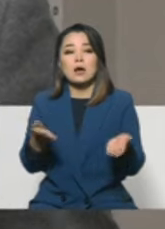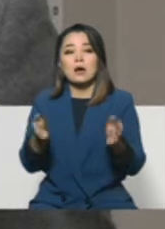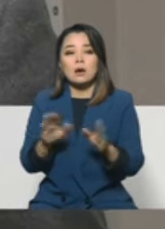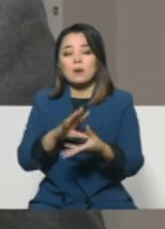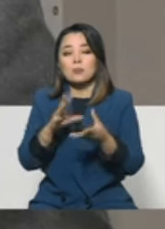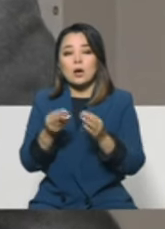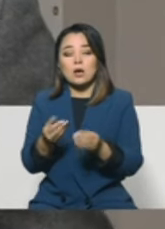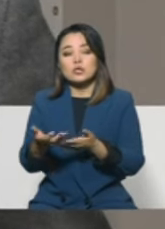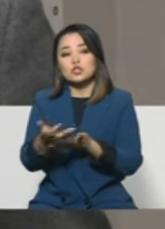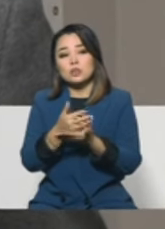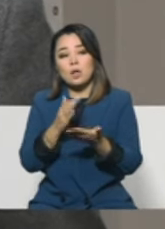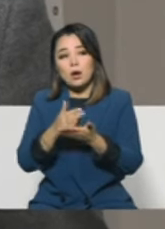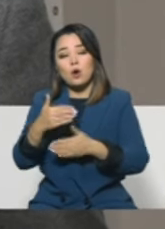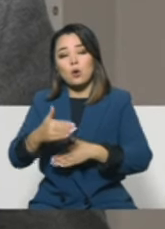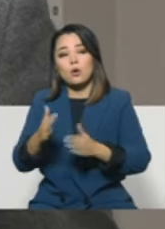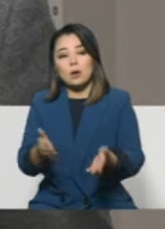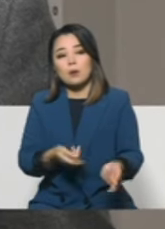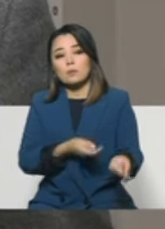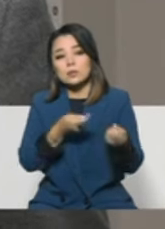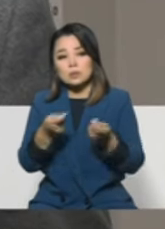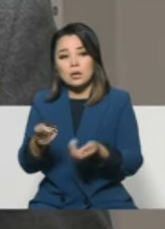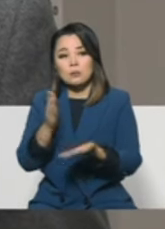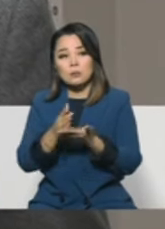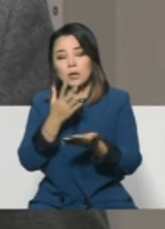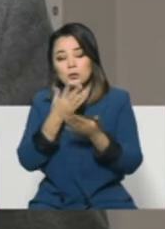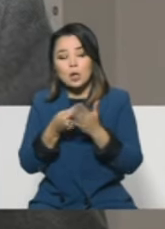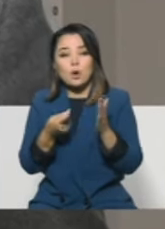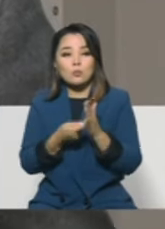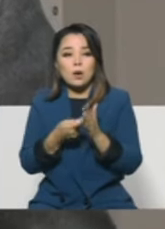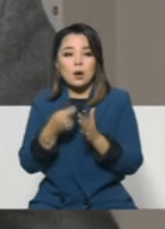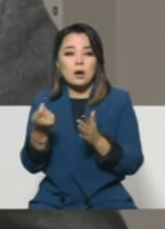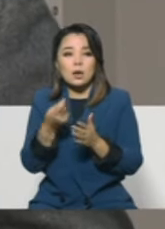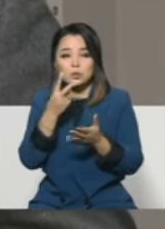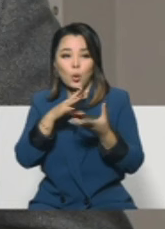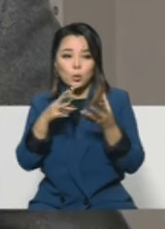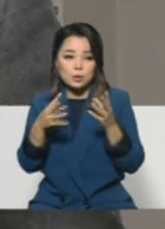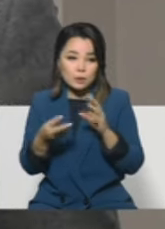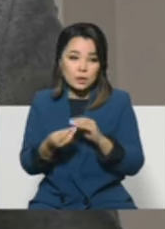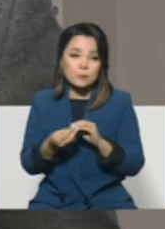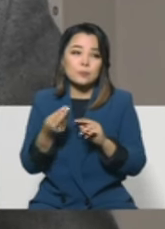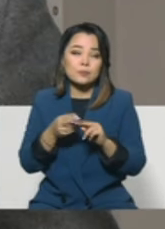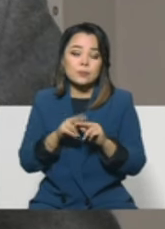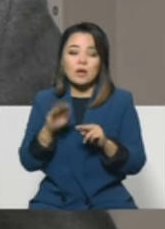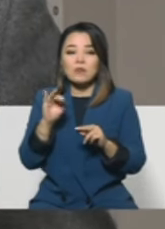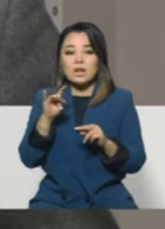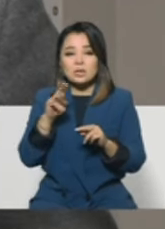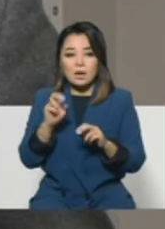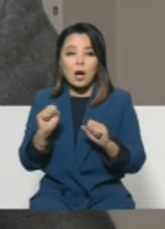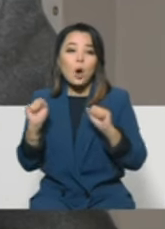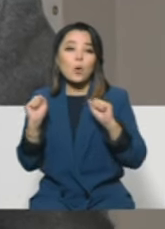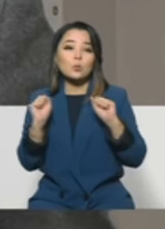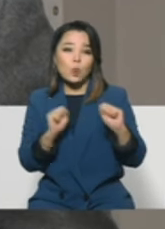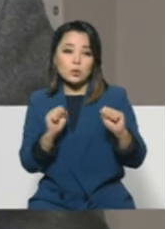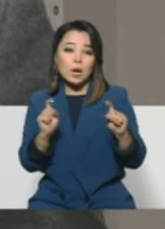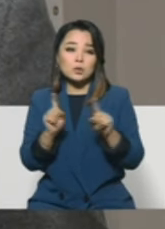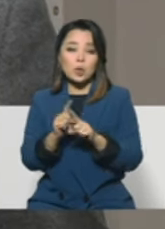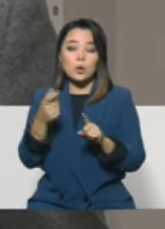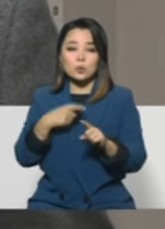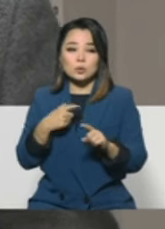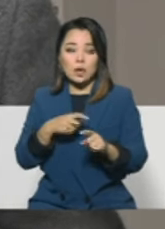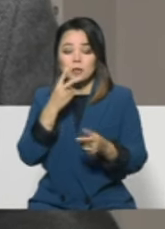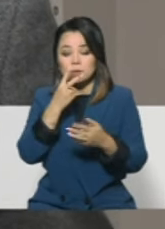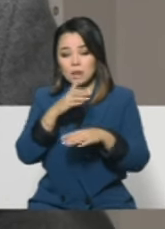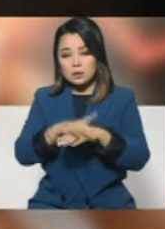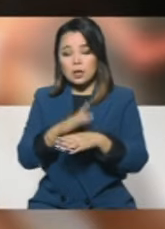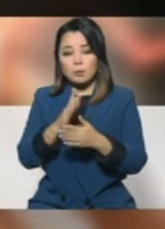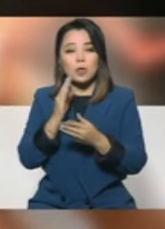барлығы жиналып, бір қорапшаға салынып, оның мөлшері өте аз көлемде. Ол физикалық қорғаныс арқылы өзінің сақталатын жерінде